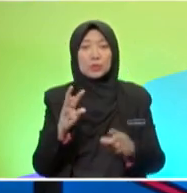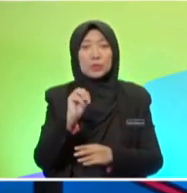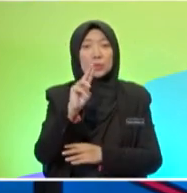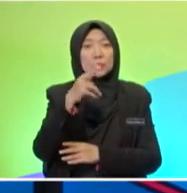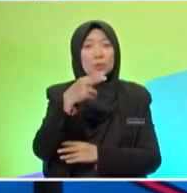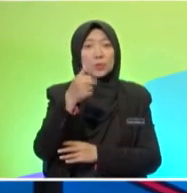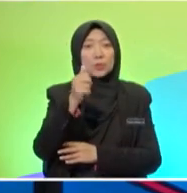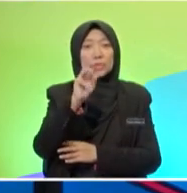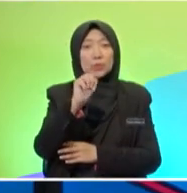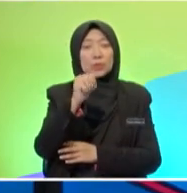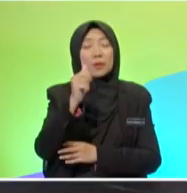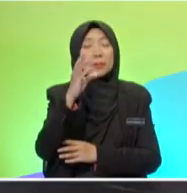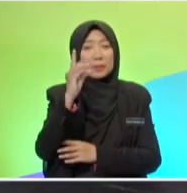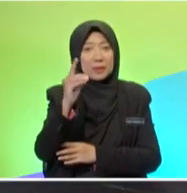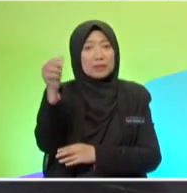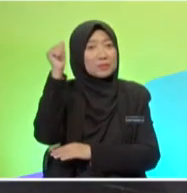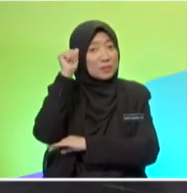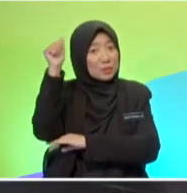zulhasmi Assalamualaikum